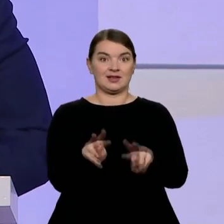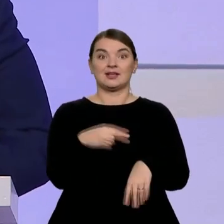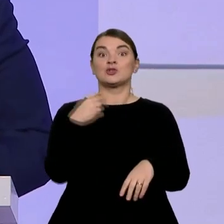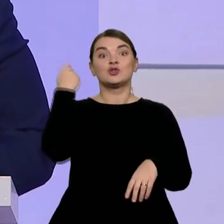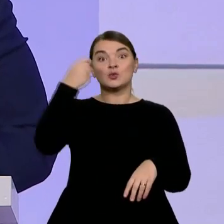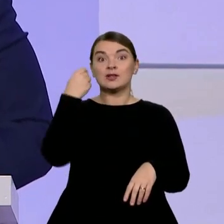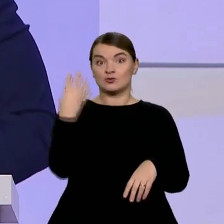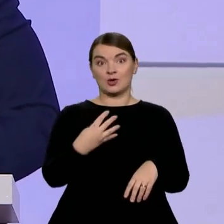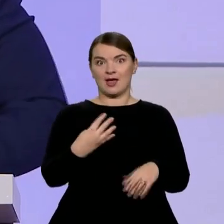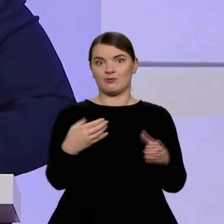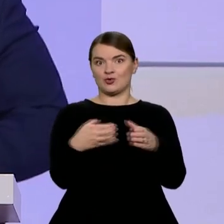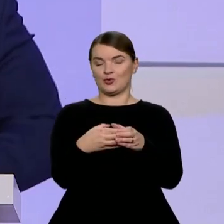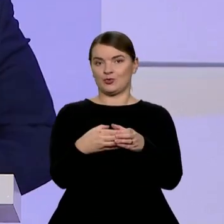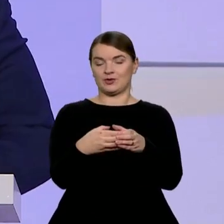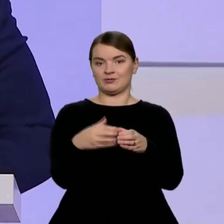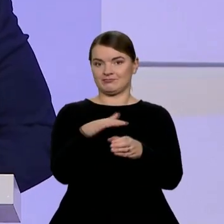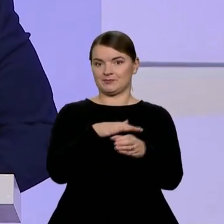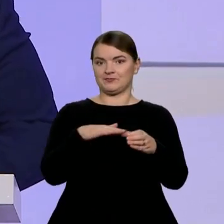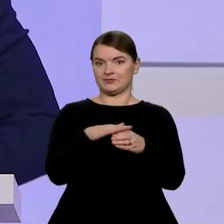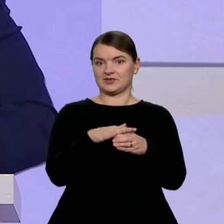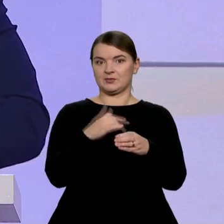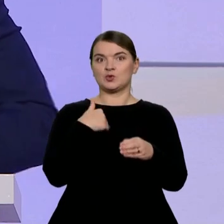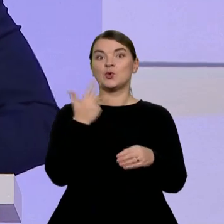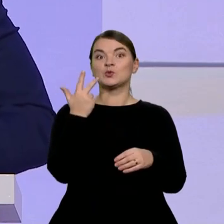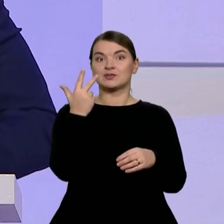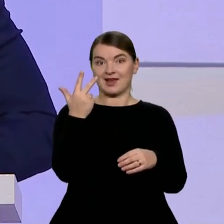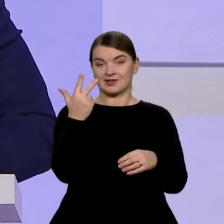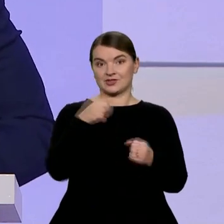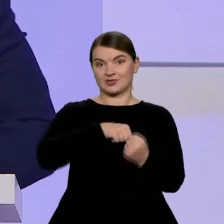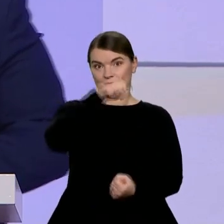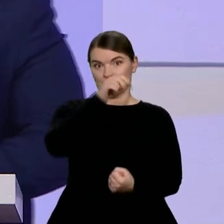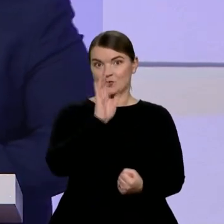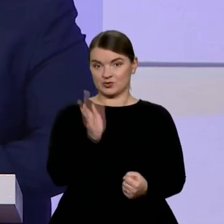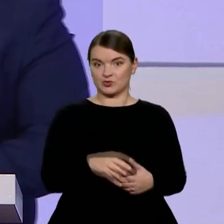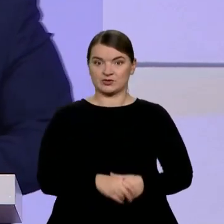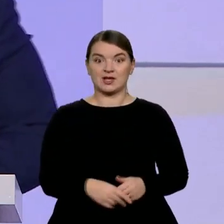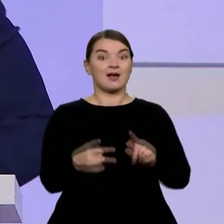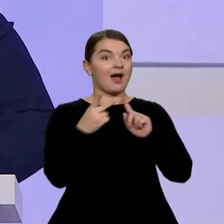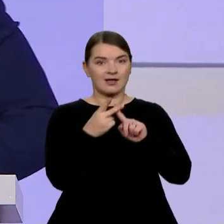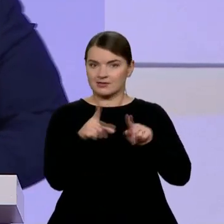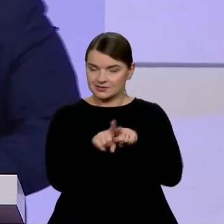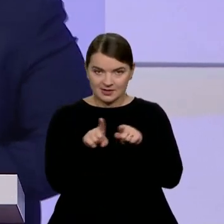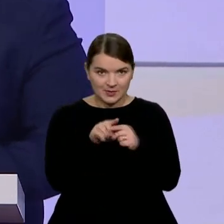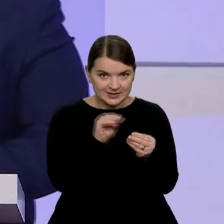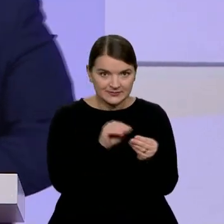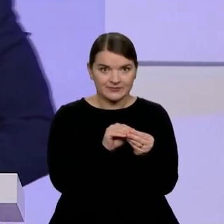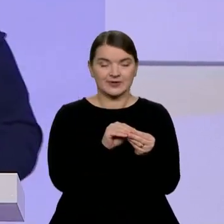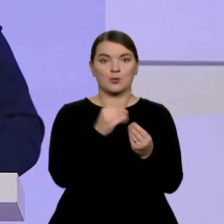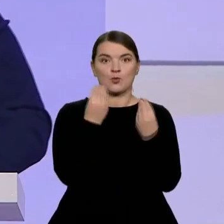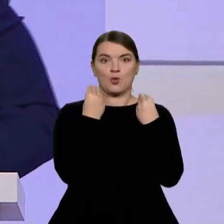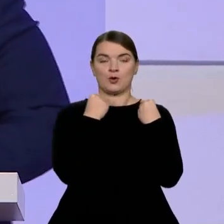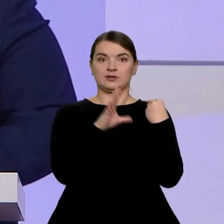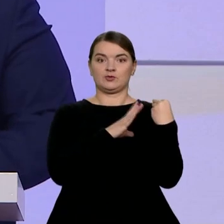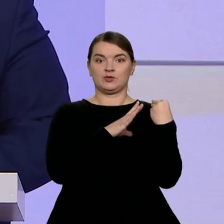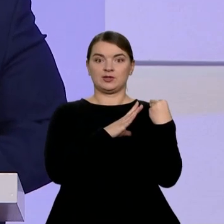mano grupėje. Tai jau bus trečias mano išsilavinimas ir antras gautas būtent šitoje mokslo įstaigoje. Tai tų